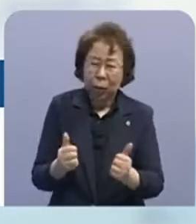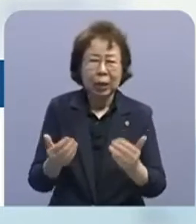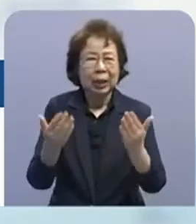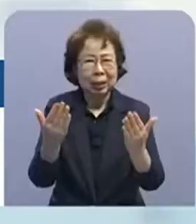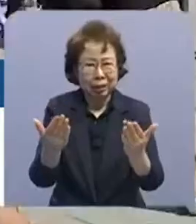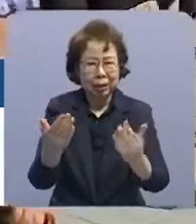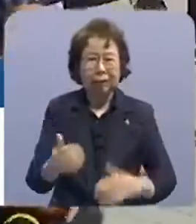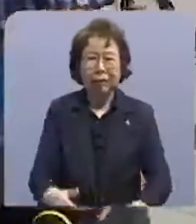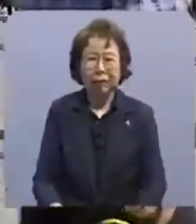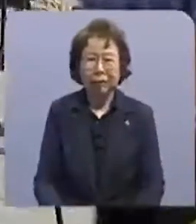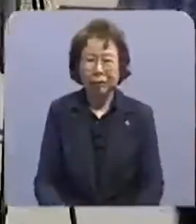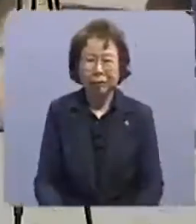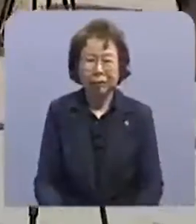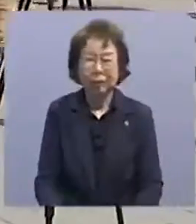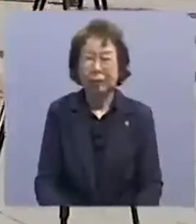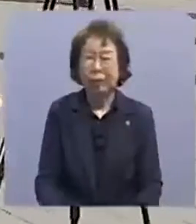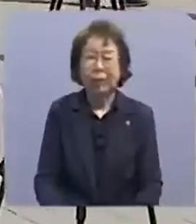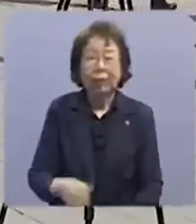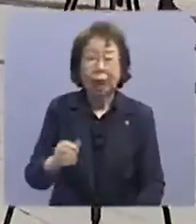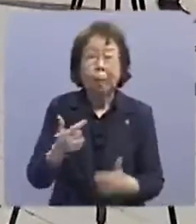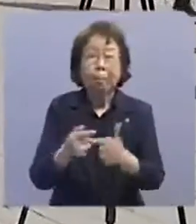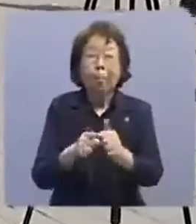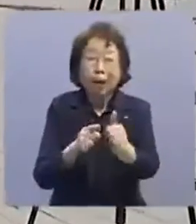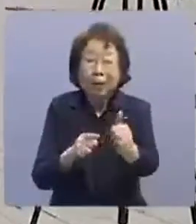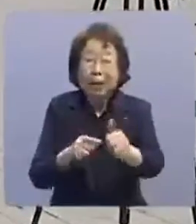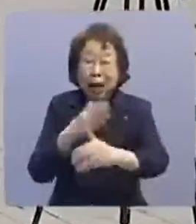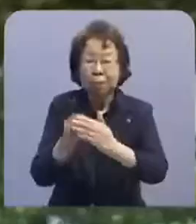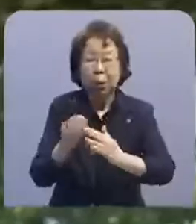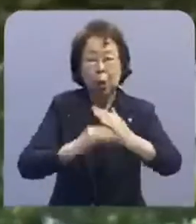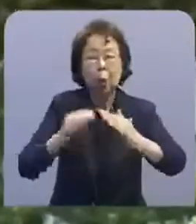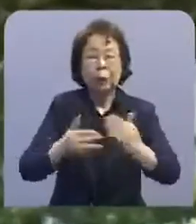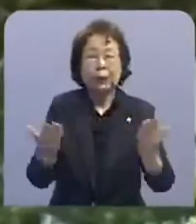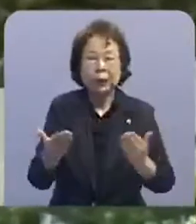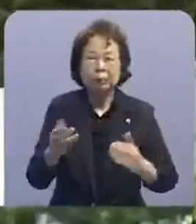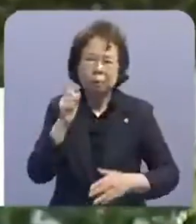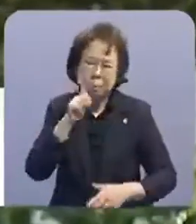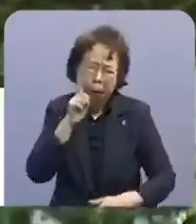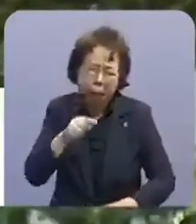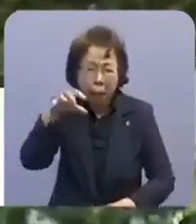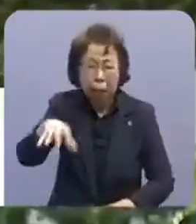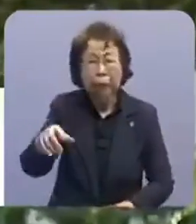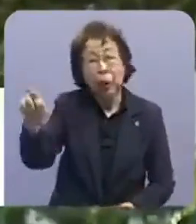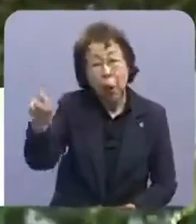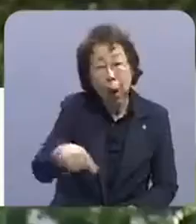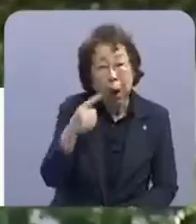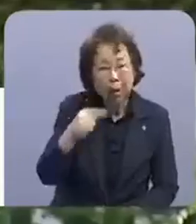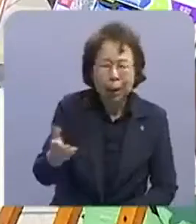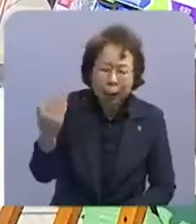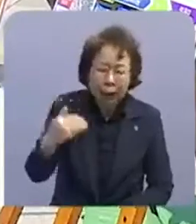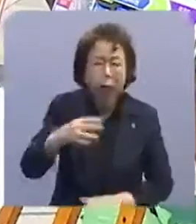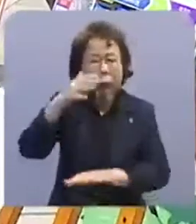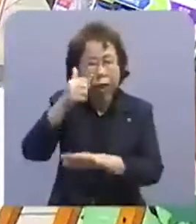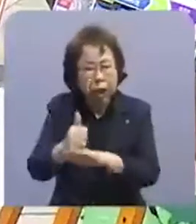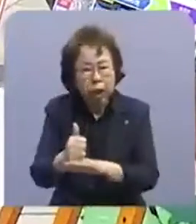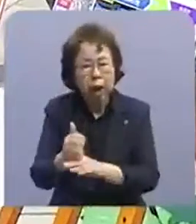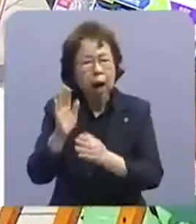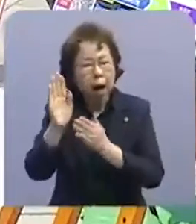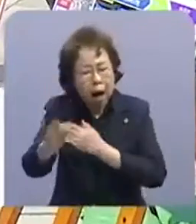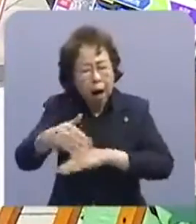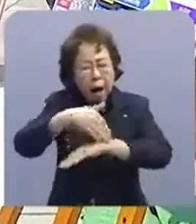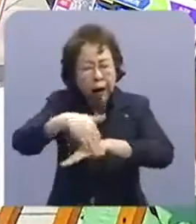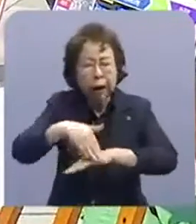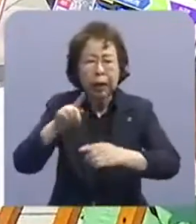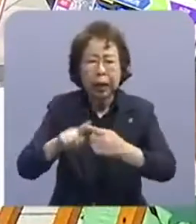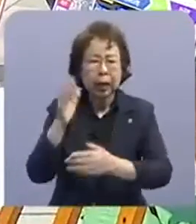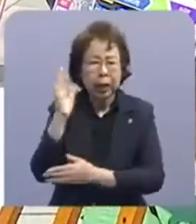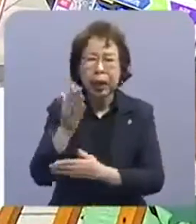다할 것이고. 이처럼 박 시장은 공식 일정으로 매일같이 현장을 찾아 지난 성과와 정책 실현 의지를